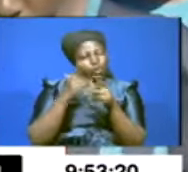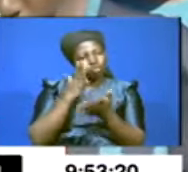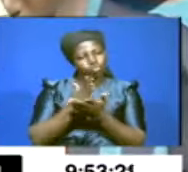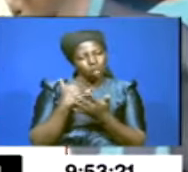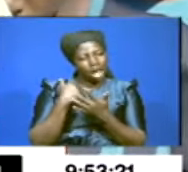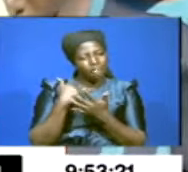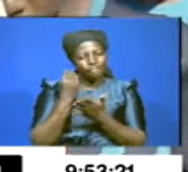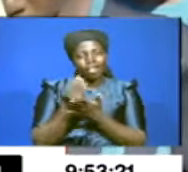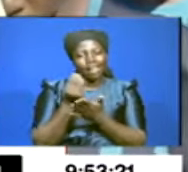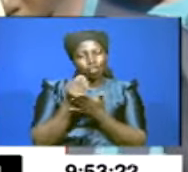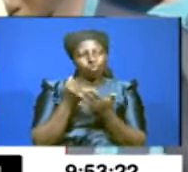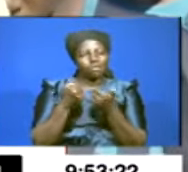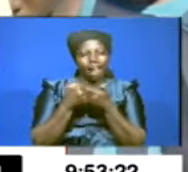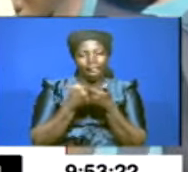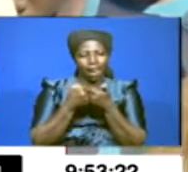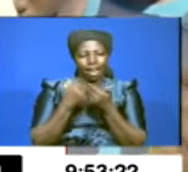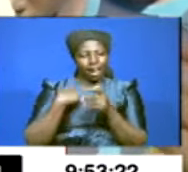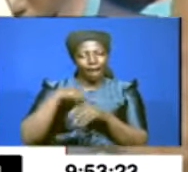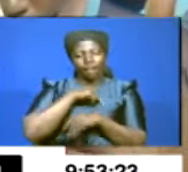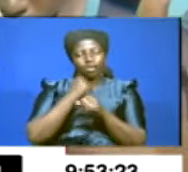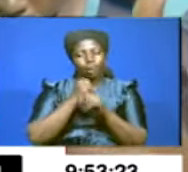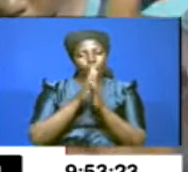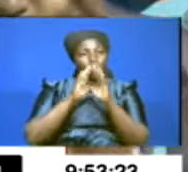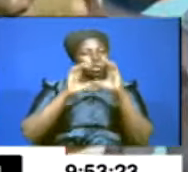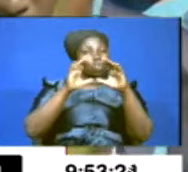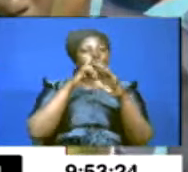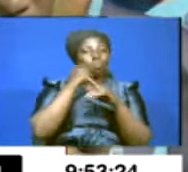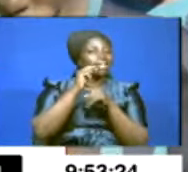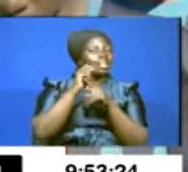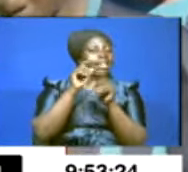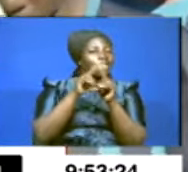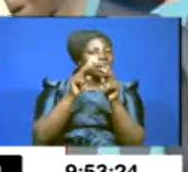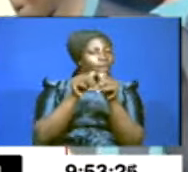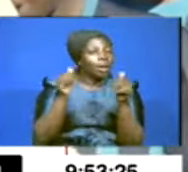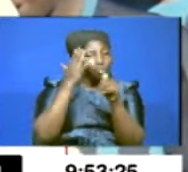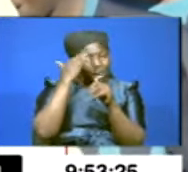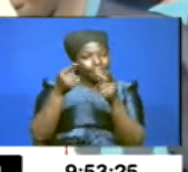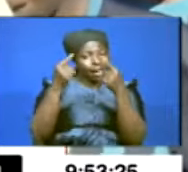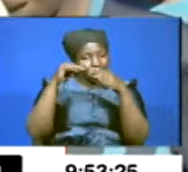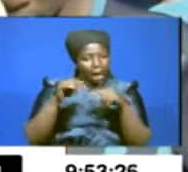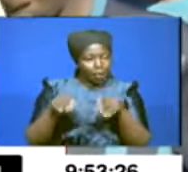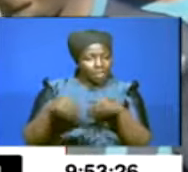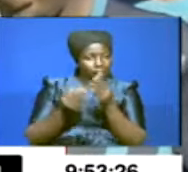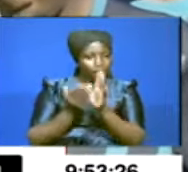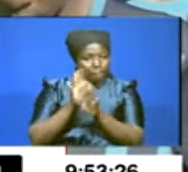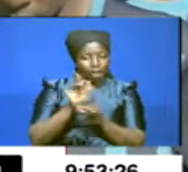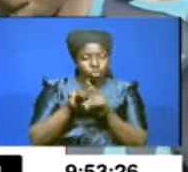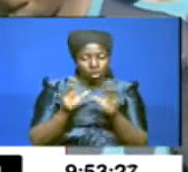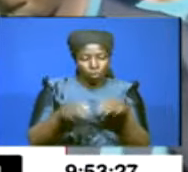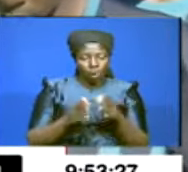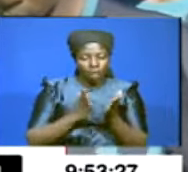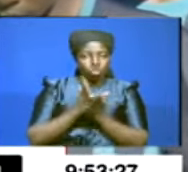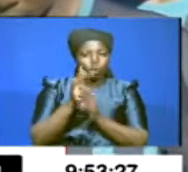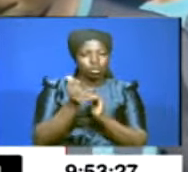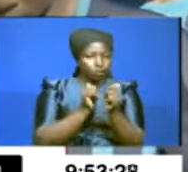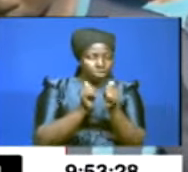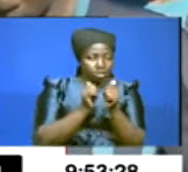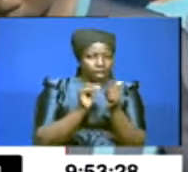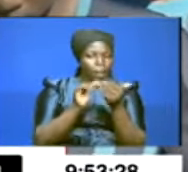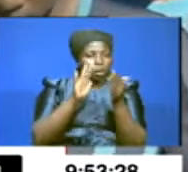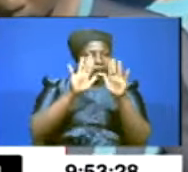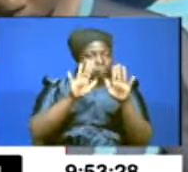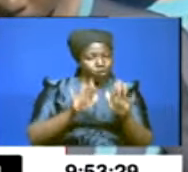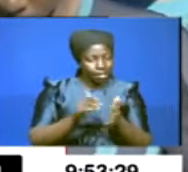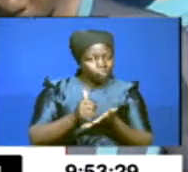na makoaches wale ambao kwa well trained sababu they come and give back to community through sports. More importantly ni kutouch lives,